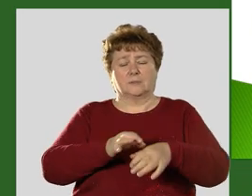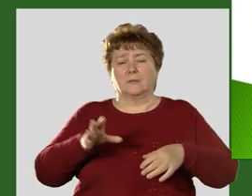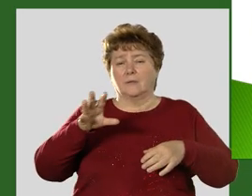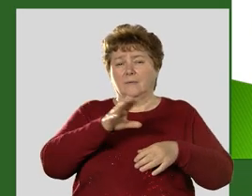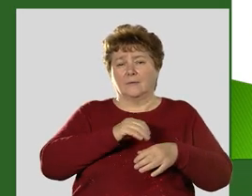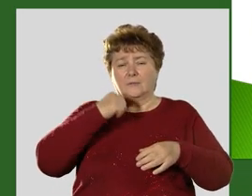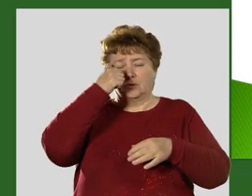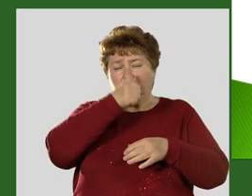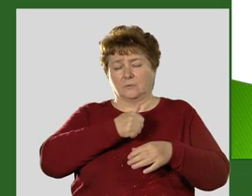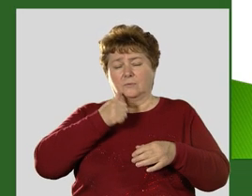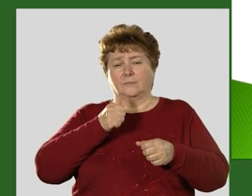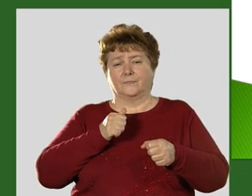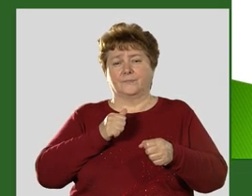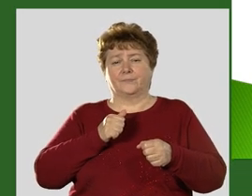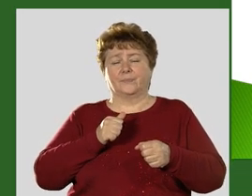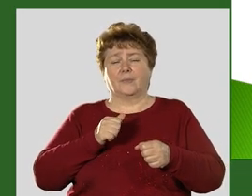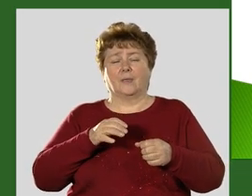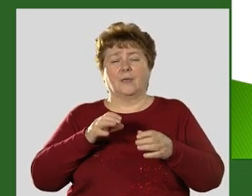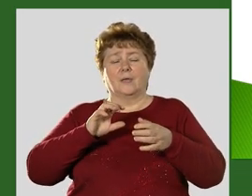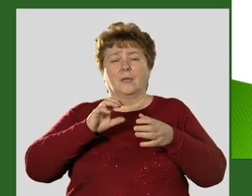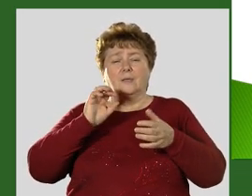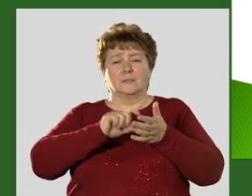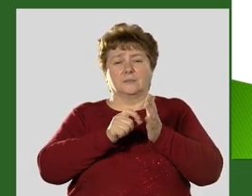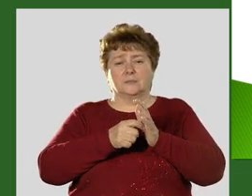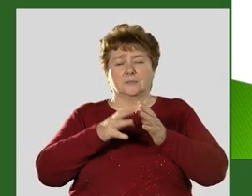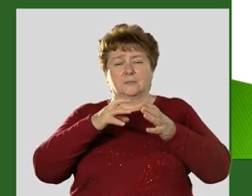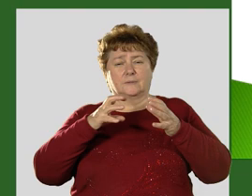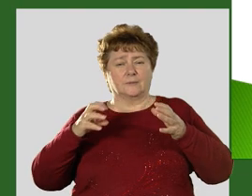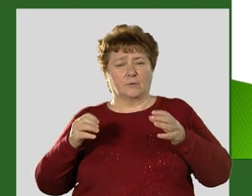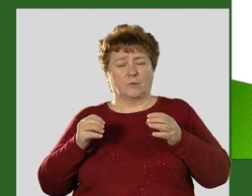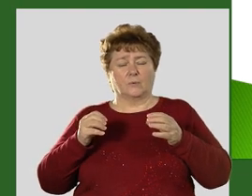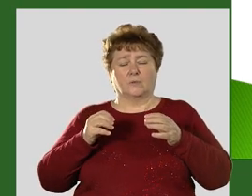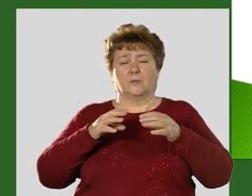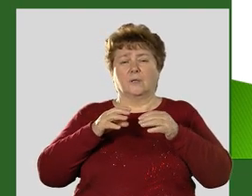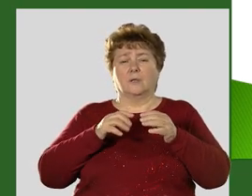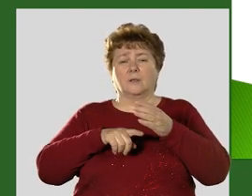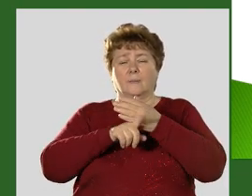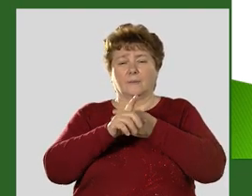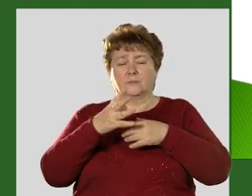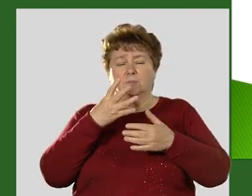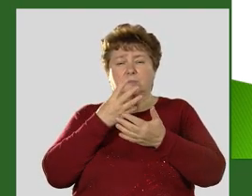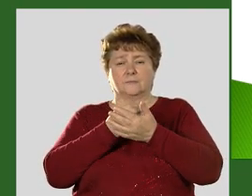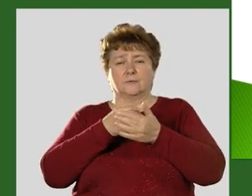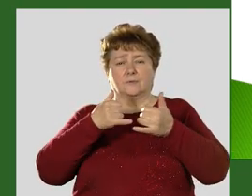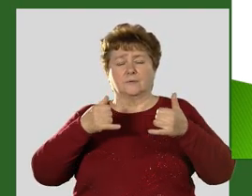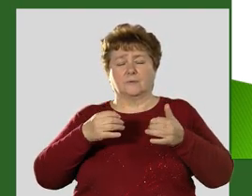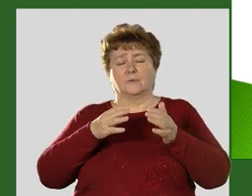круглогодично. Сахаросвекольный агропромышленный комплекс начал свое развитие